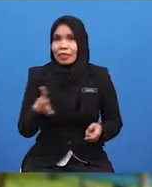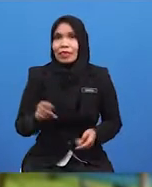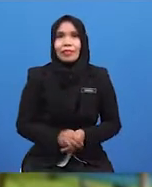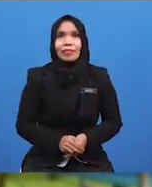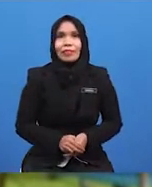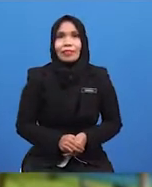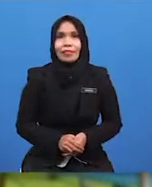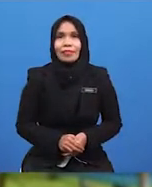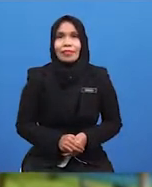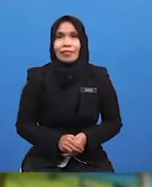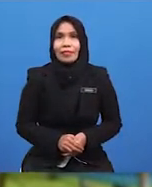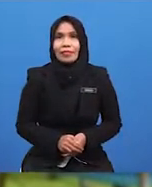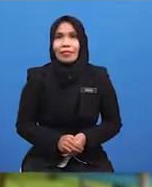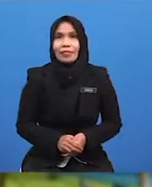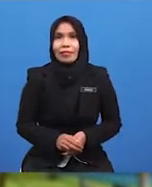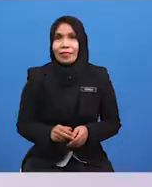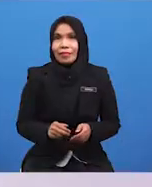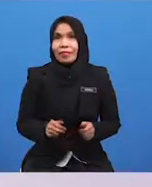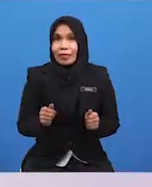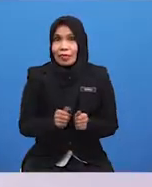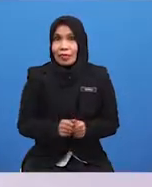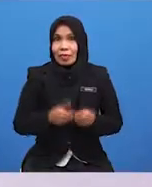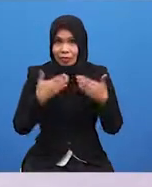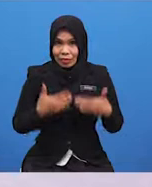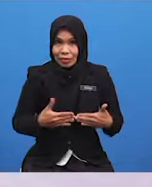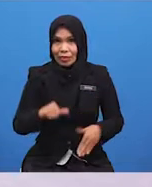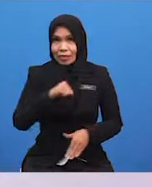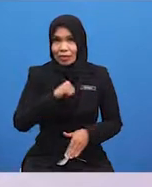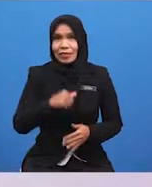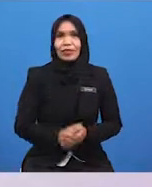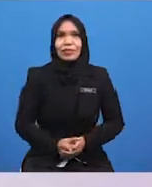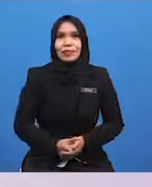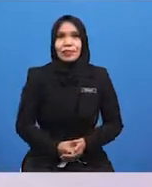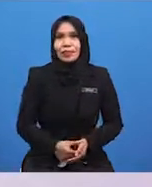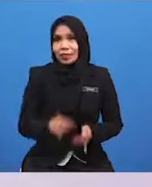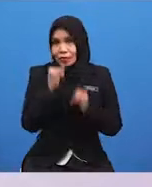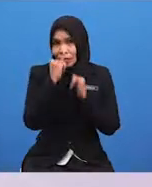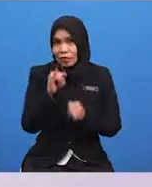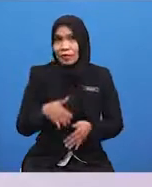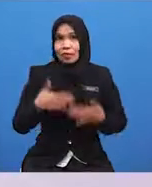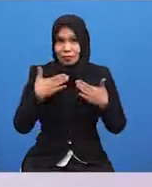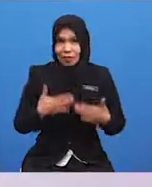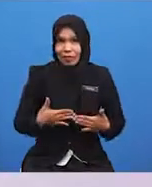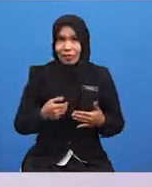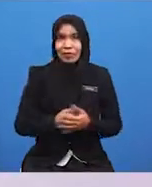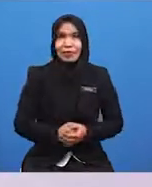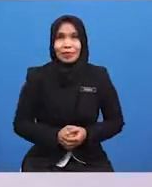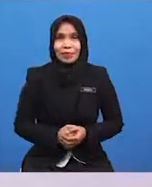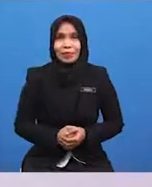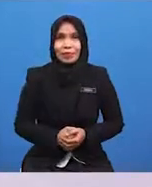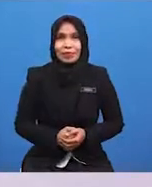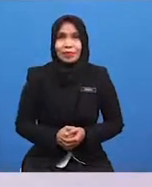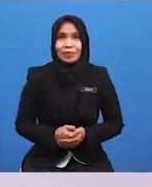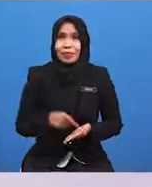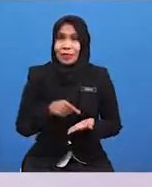ini kepada diri sendiri Hai hormati diri ini